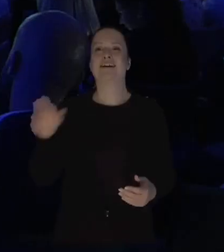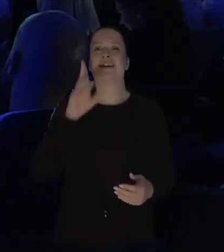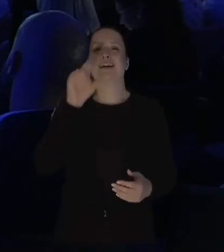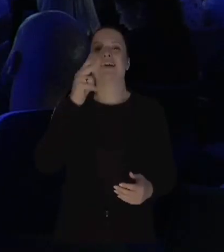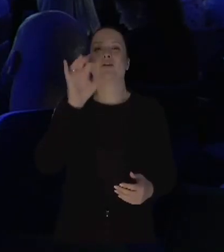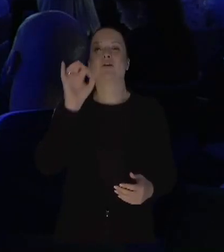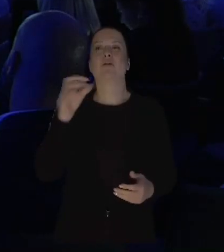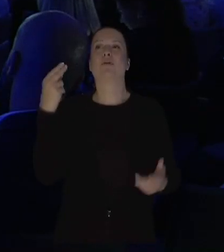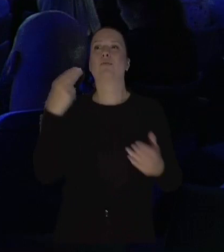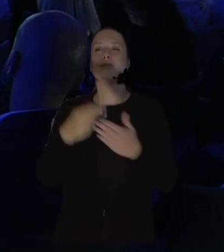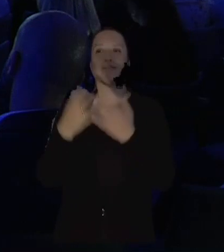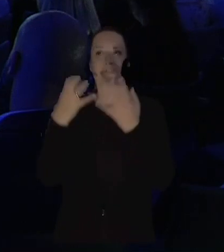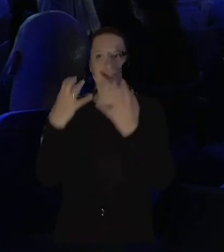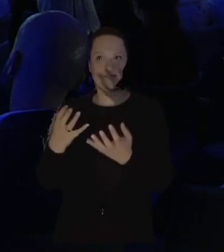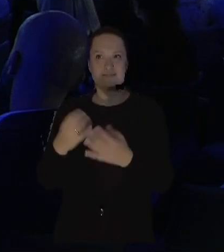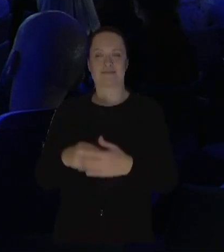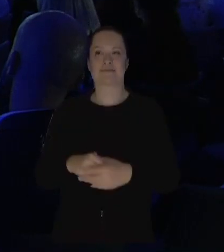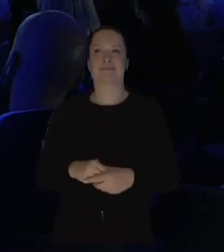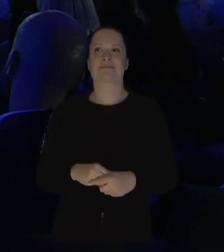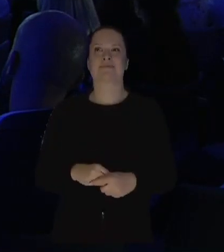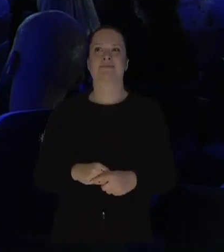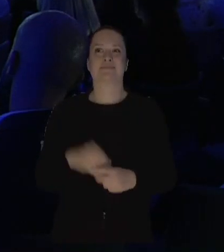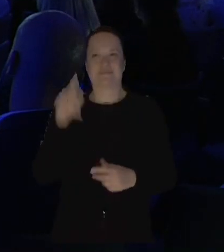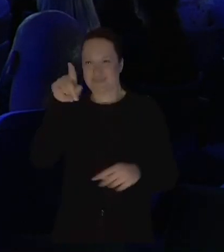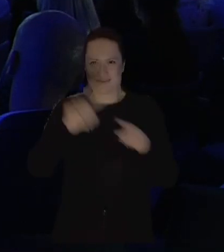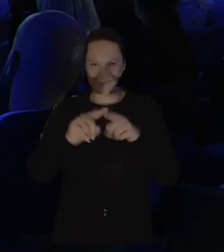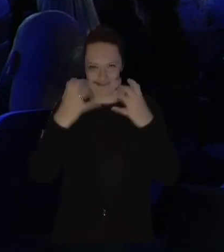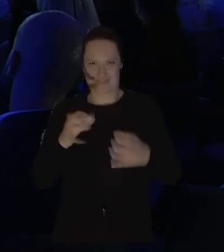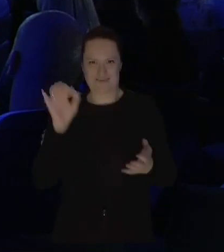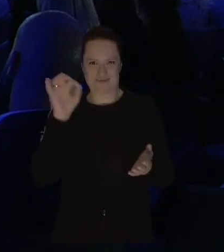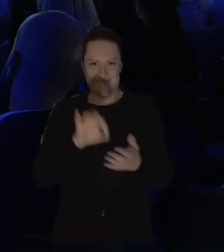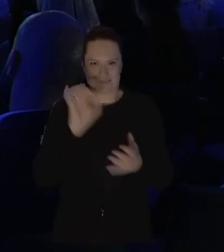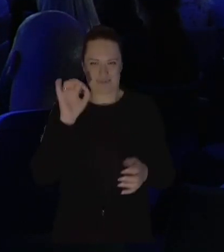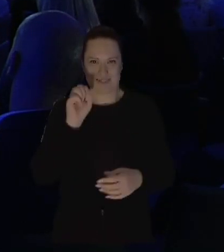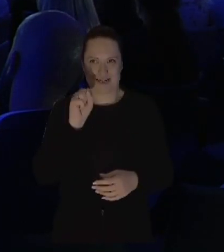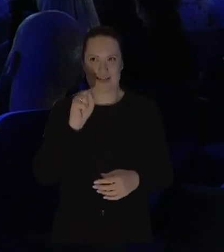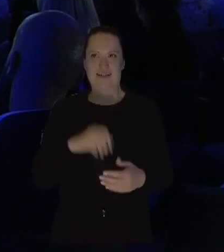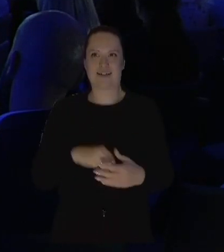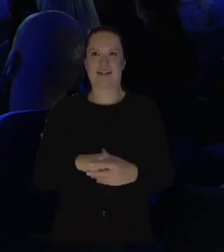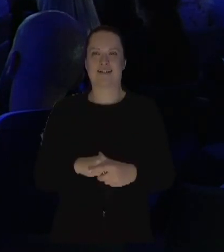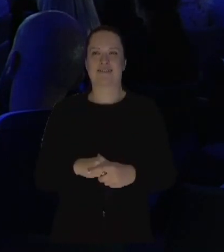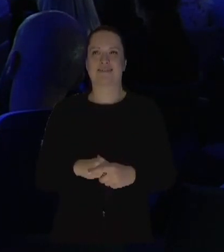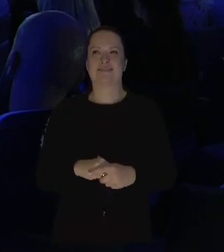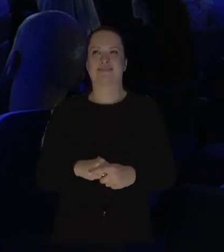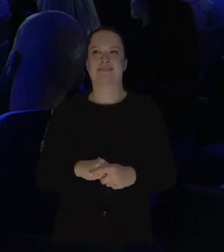Kajka? Czy wy też tak samo byście stawiali?